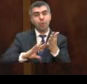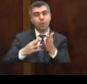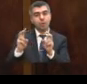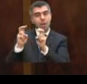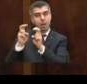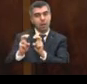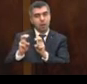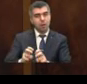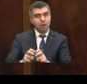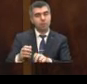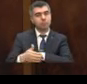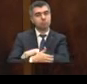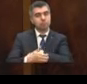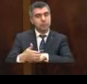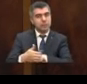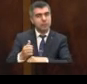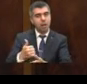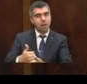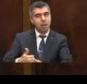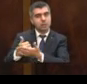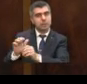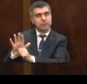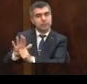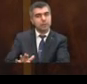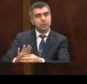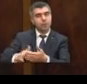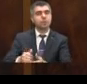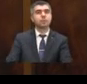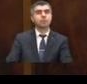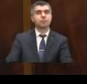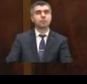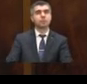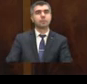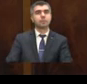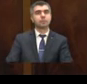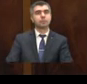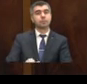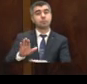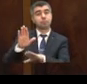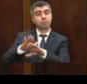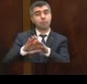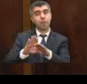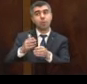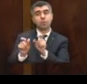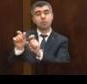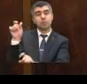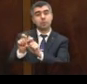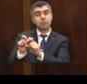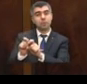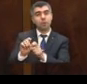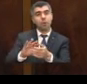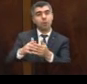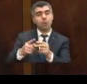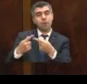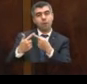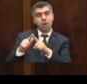الدخل ومحاربة الفقر والهشاشة والإقصاء الاجتماعي. وبهذا الصدد ندعو المواطنين المغاربة إلى تبين صحة ما